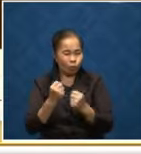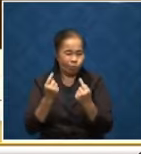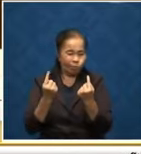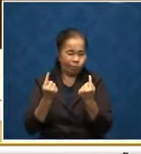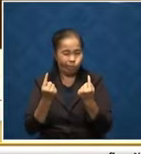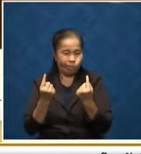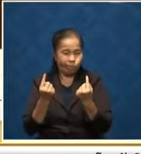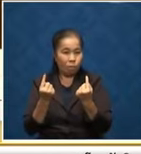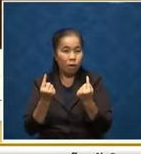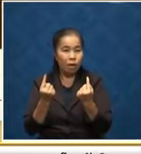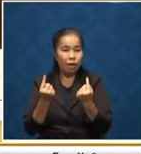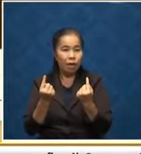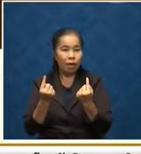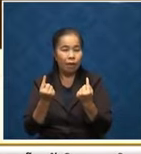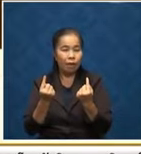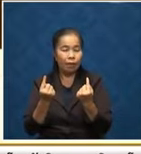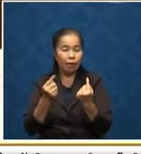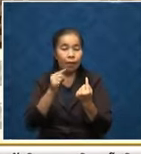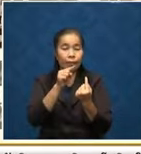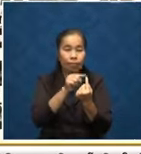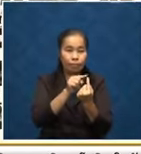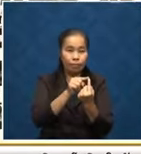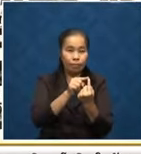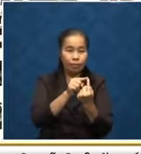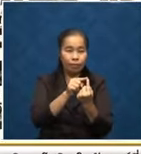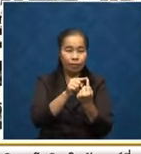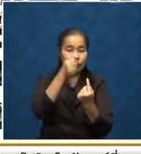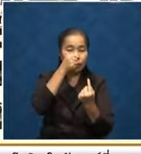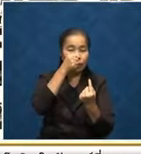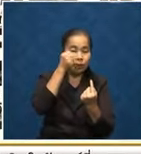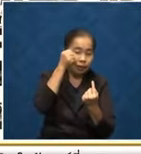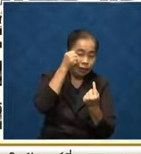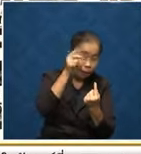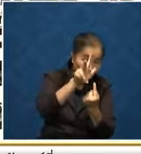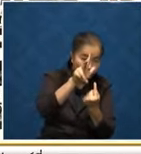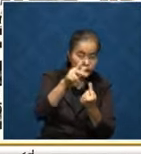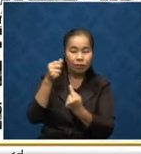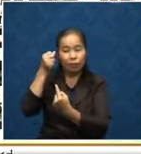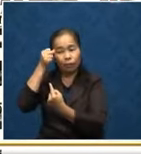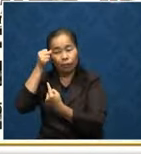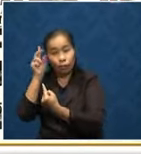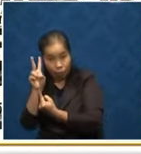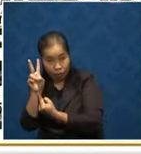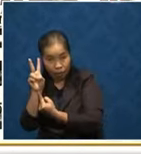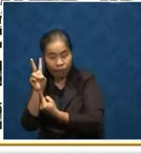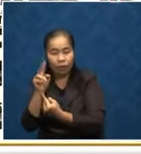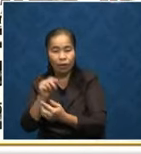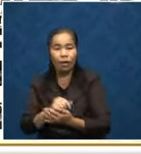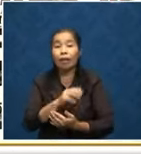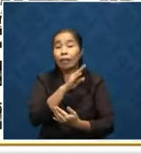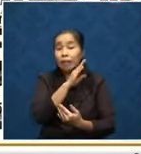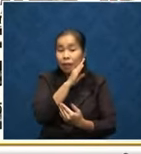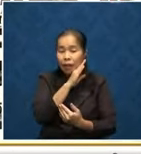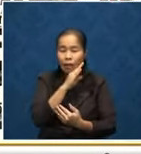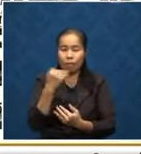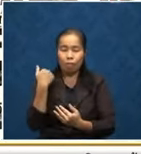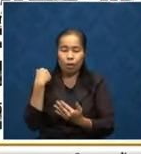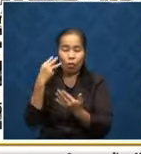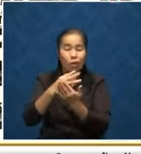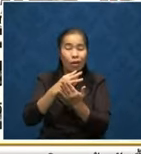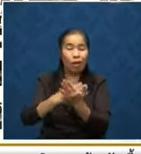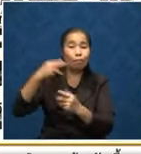คือว่า3วันกับ2วันถ้าเห็นว่ามีวาระจ